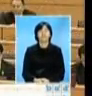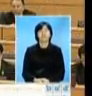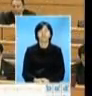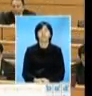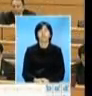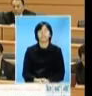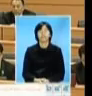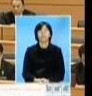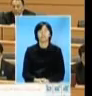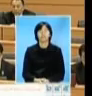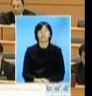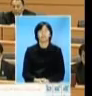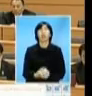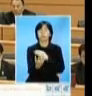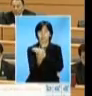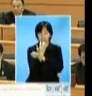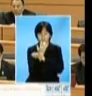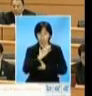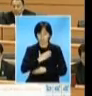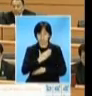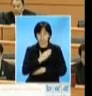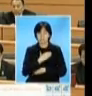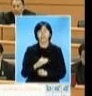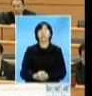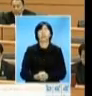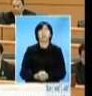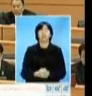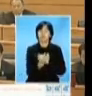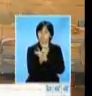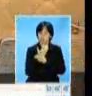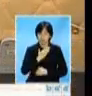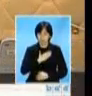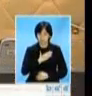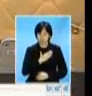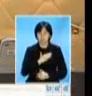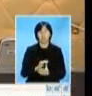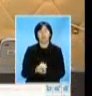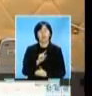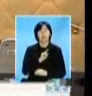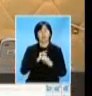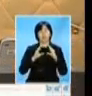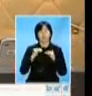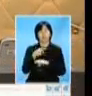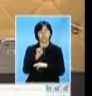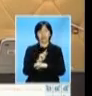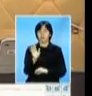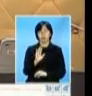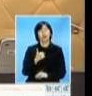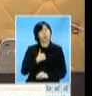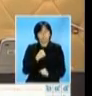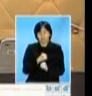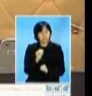คือการที่ท่านจะบังคับนะให้ผมนั้นแสดงท่าทีเกิดการไม่ทำหน้าที่ที่ประธานประชุมนั้นผมบอกผมทำไม่ได้